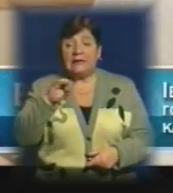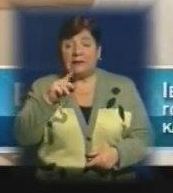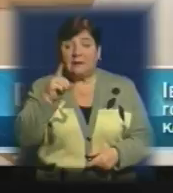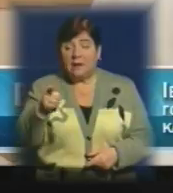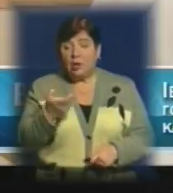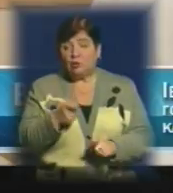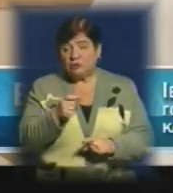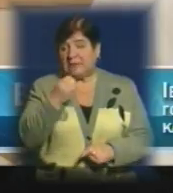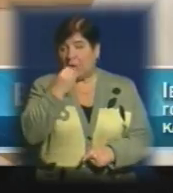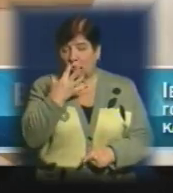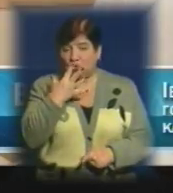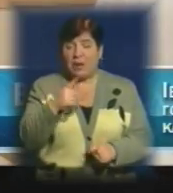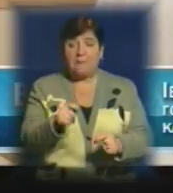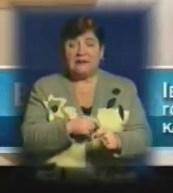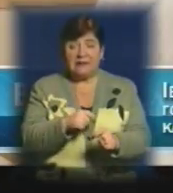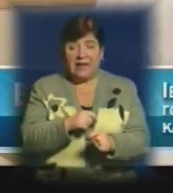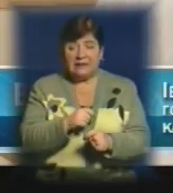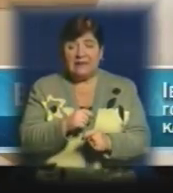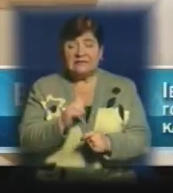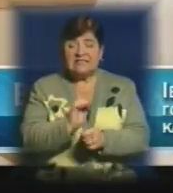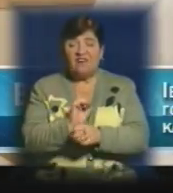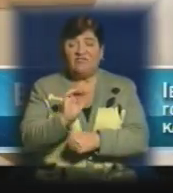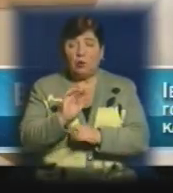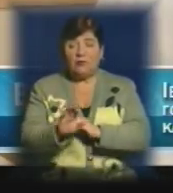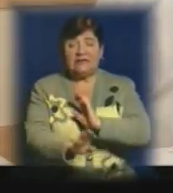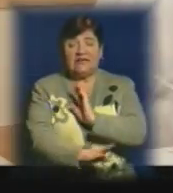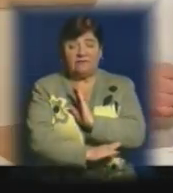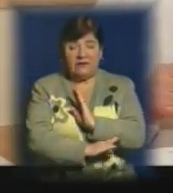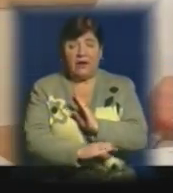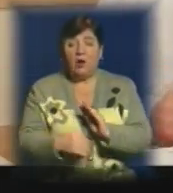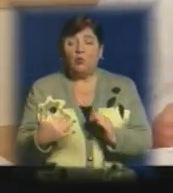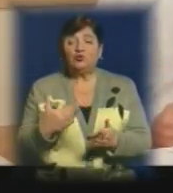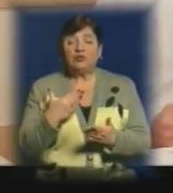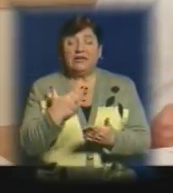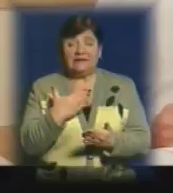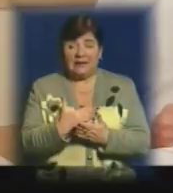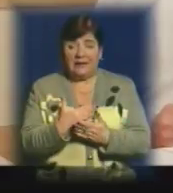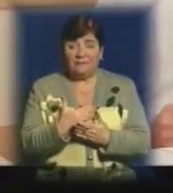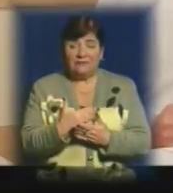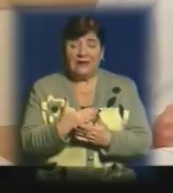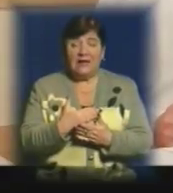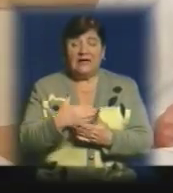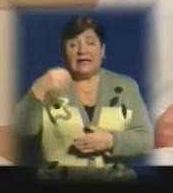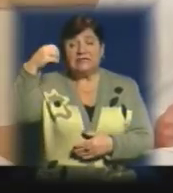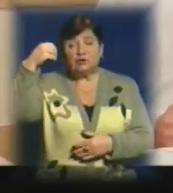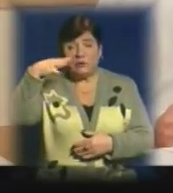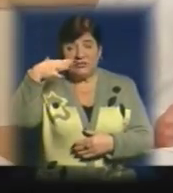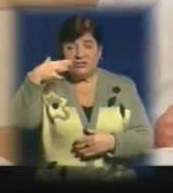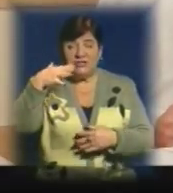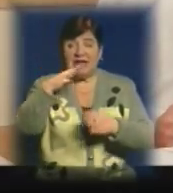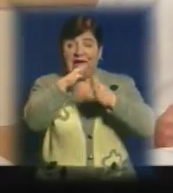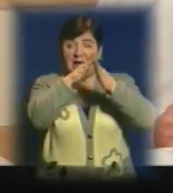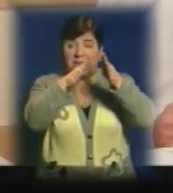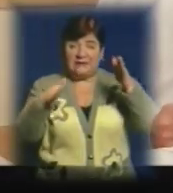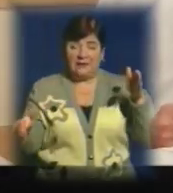хороший матеріал. Це з відходів дерев'яних, тим більше, що зараз вже є соняшникові палети. Ми її опробували, зараз